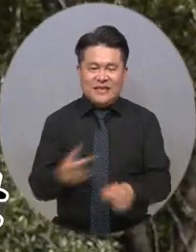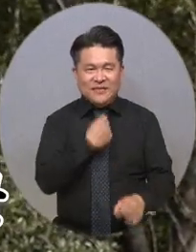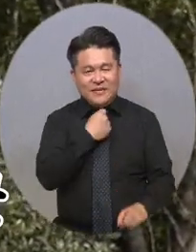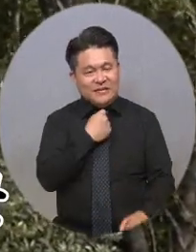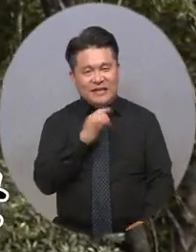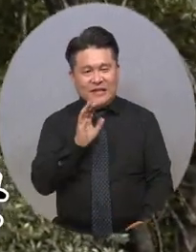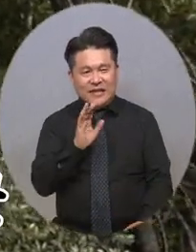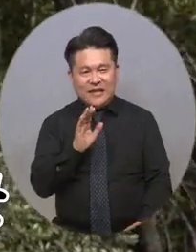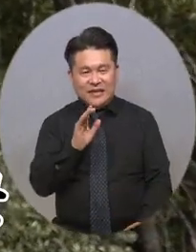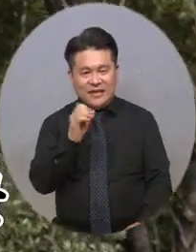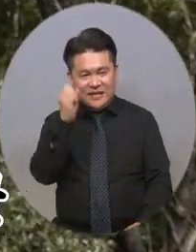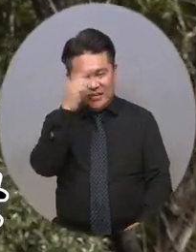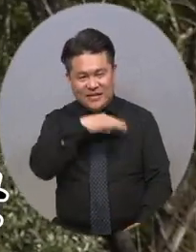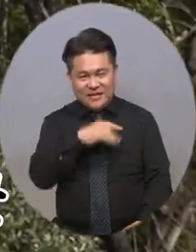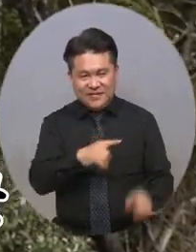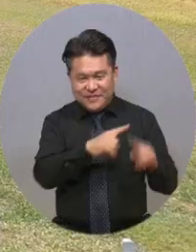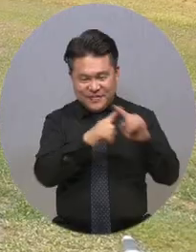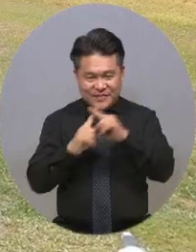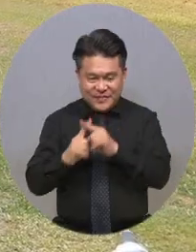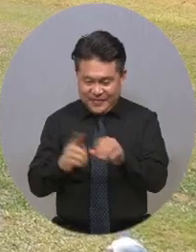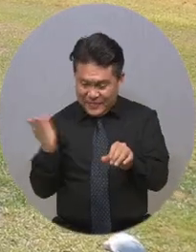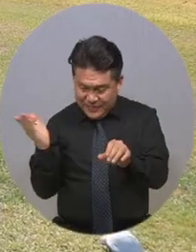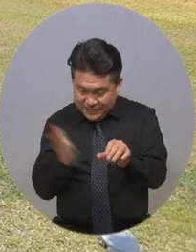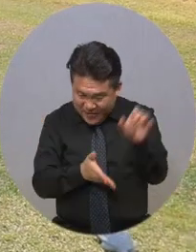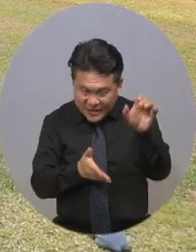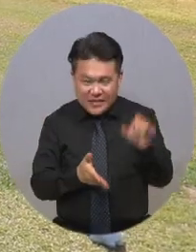아닌데, 무조건 슬라이스예요, 무궁화 꽃이는.